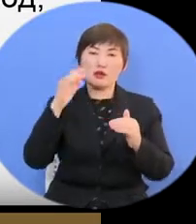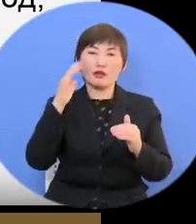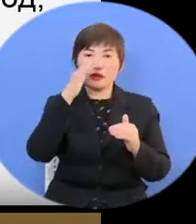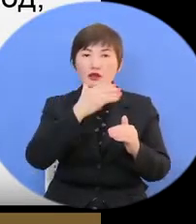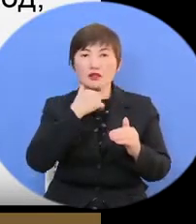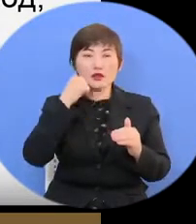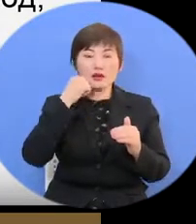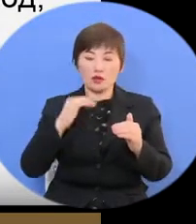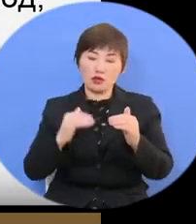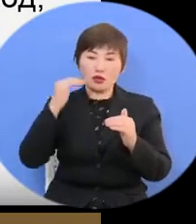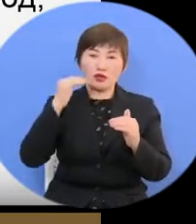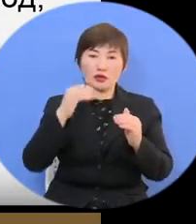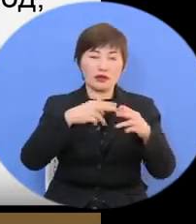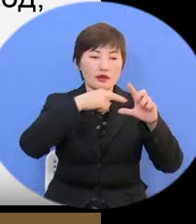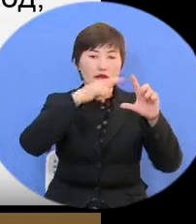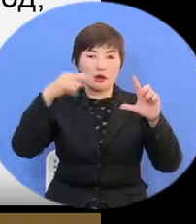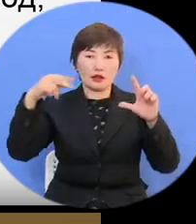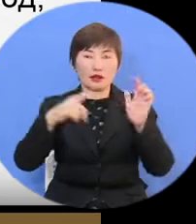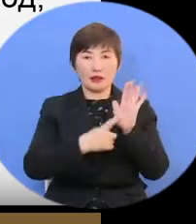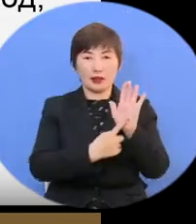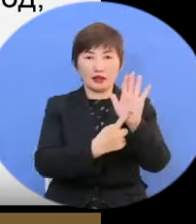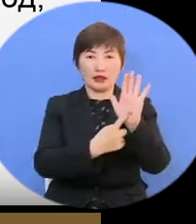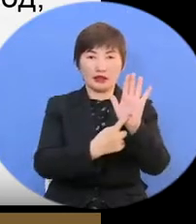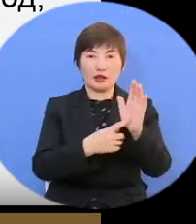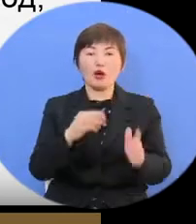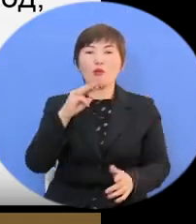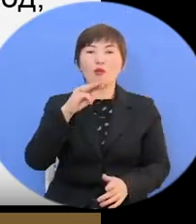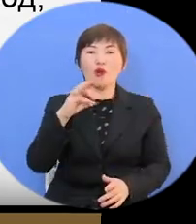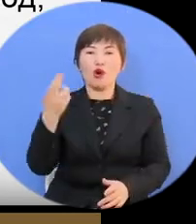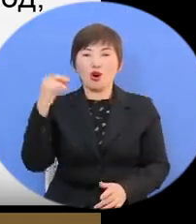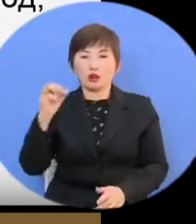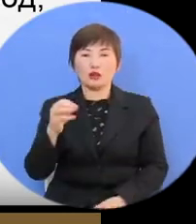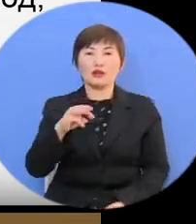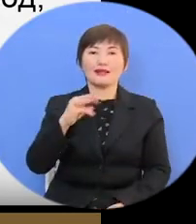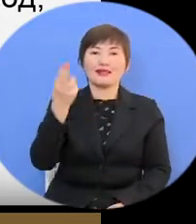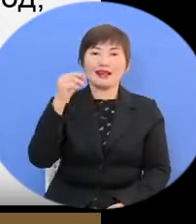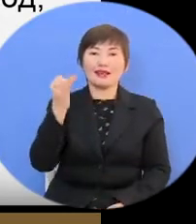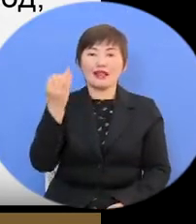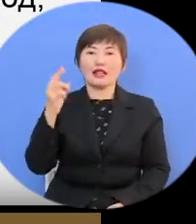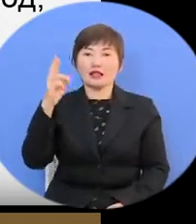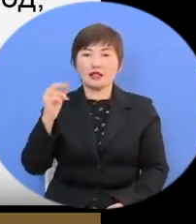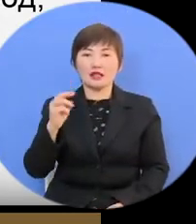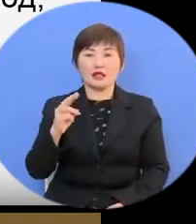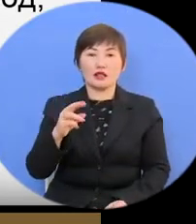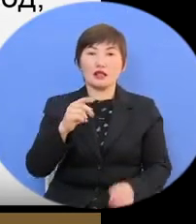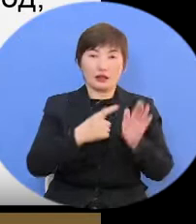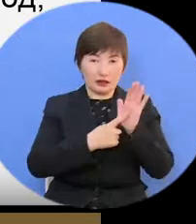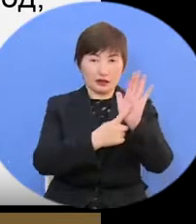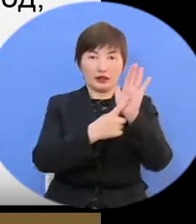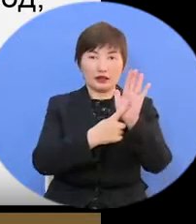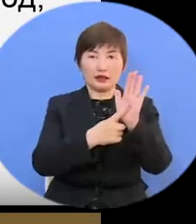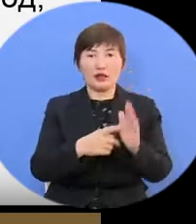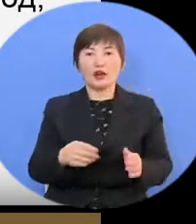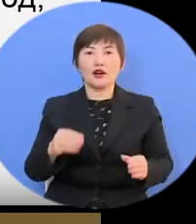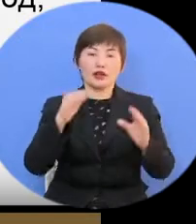илэрхийлнэ. Баганан диаграммуудын далайц, мод, медиан, арифметик дунджаар нь харьцуулна дүгнэлт гаргана. За мөн шилжилтийн насны охид